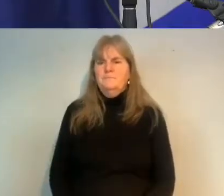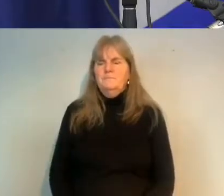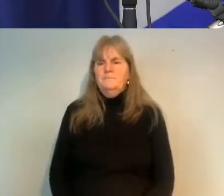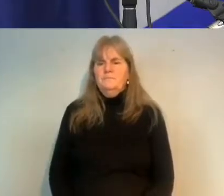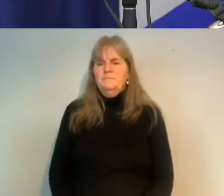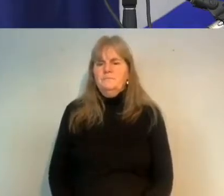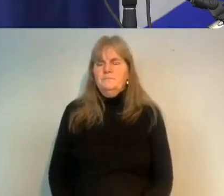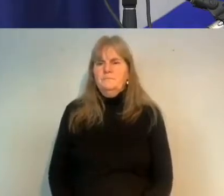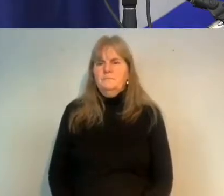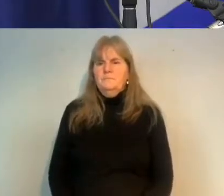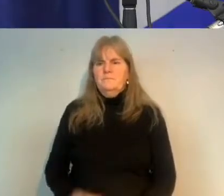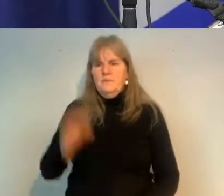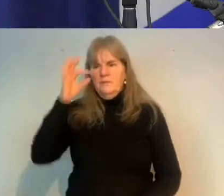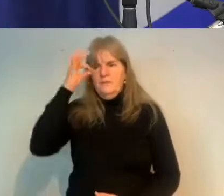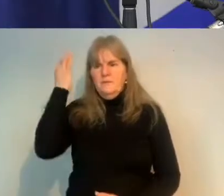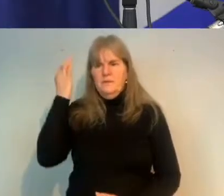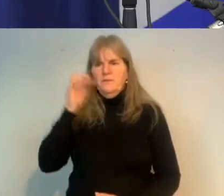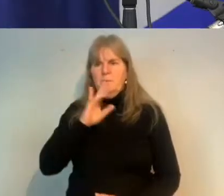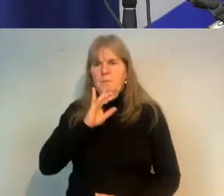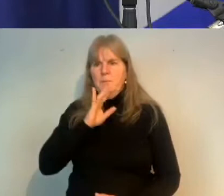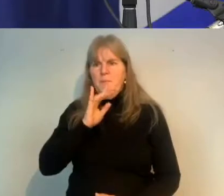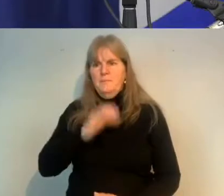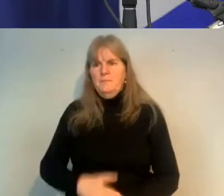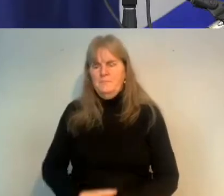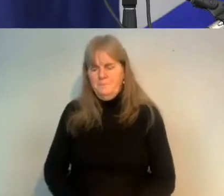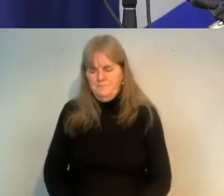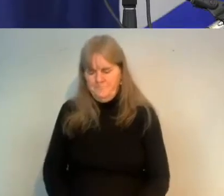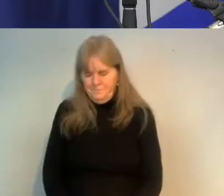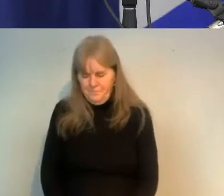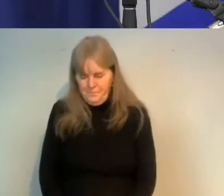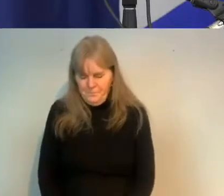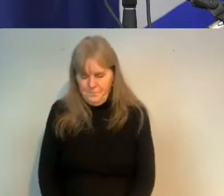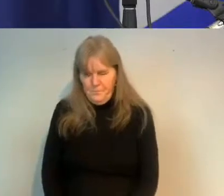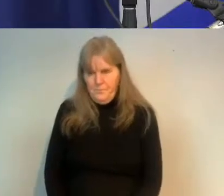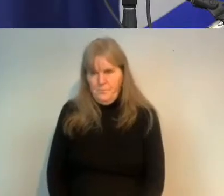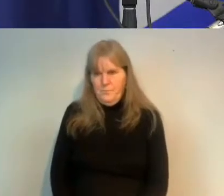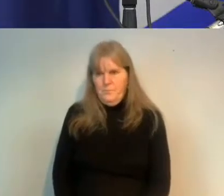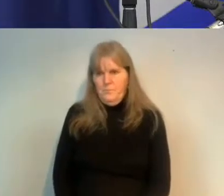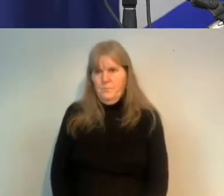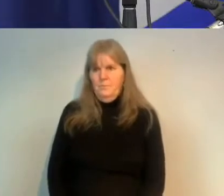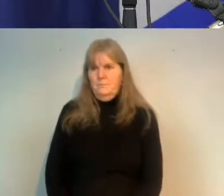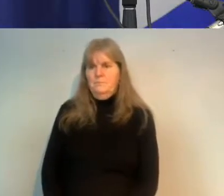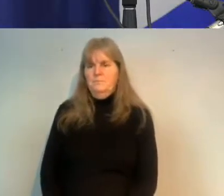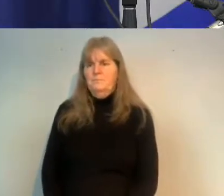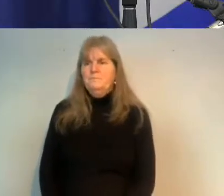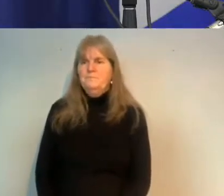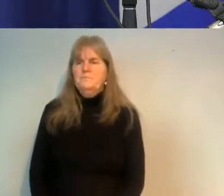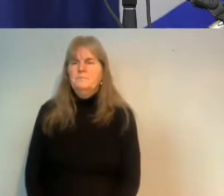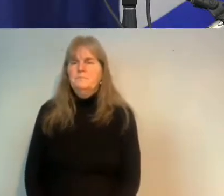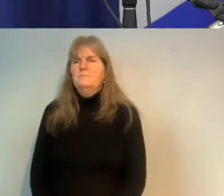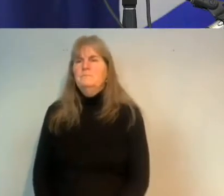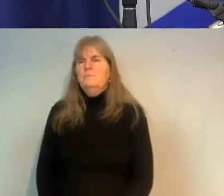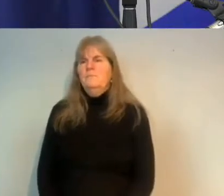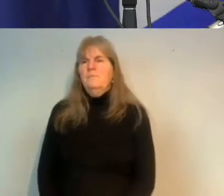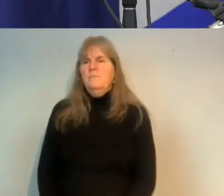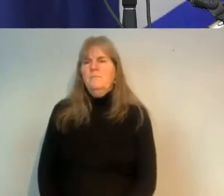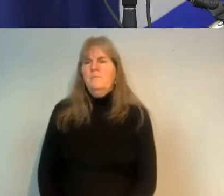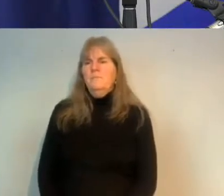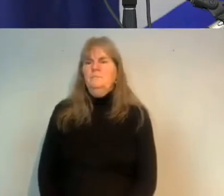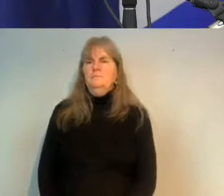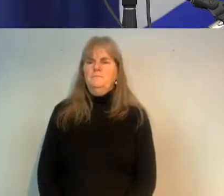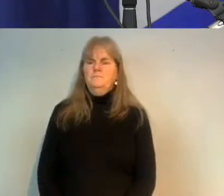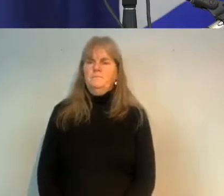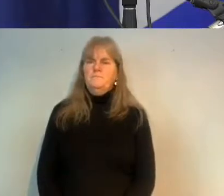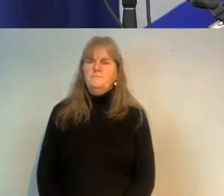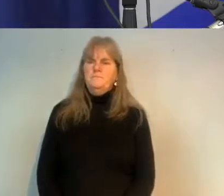Oui, bonjour. Ma question est pour le docteur Elliott. Je sais que vous l'avez dit en anglais, mais je vais vous demander s'il vous plaît de me réexpliquer en français